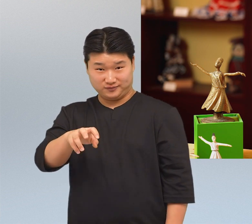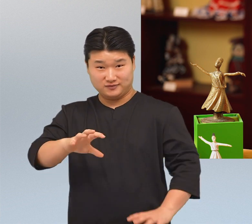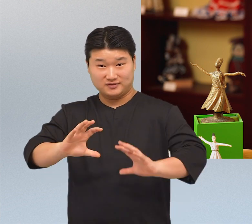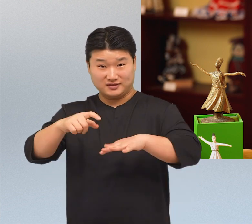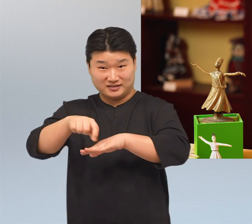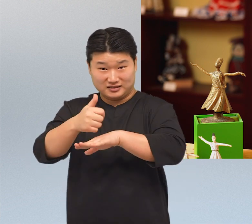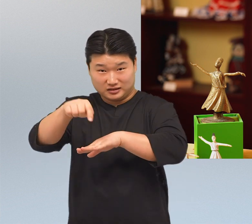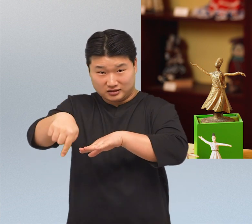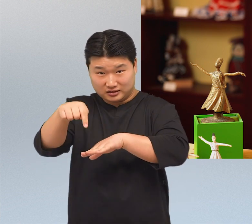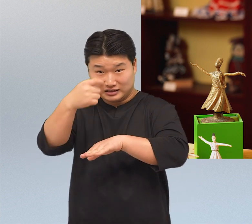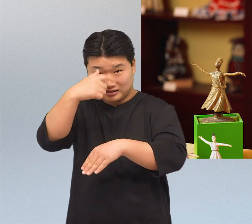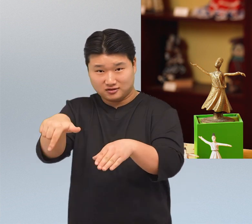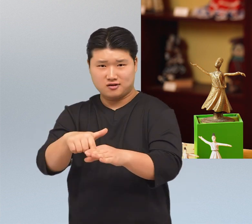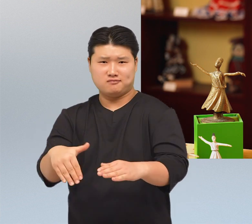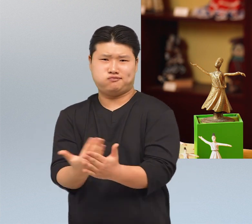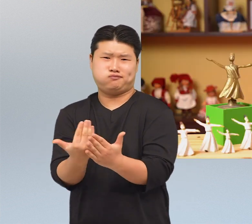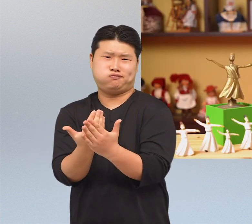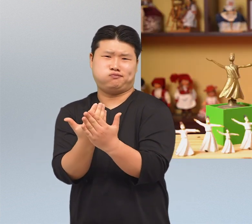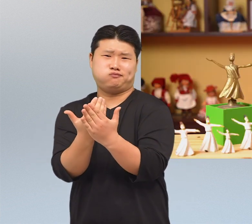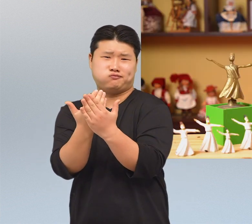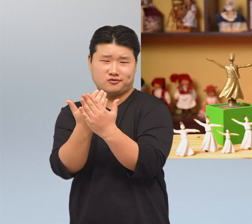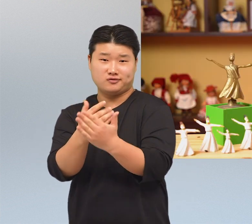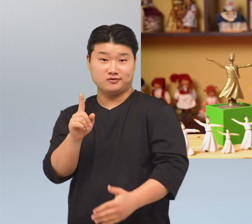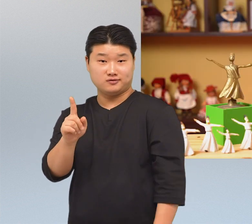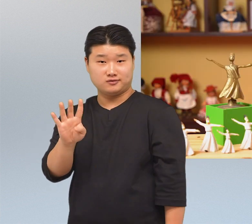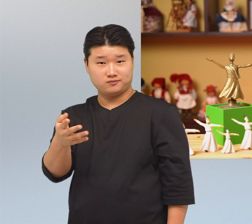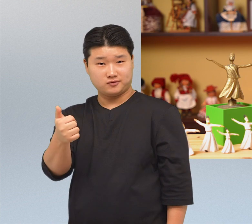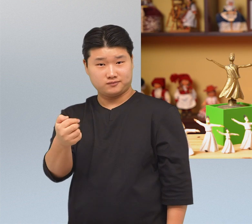비잔틴 제국의 교회 문명이, 또